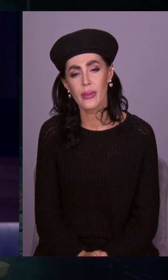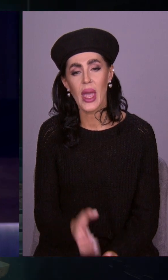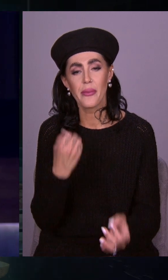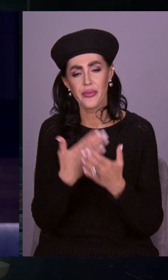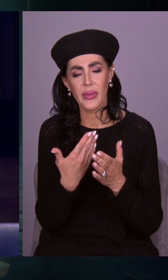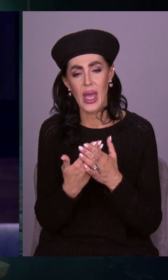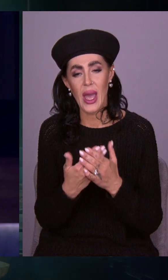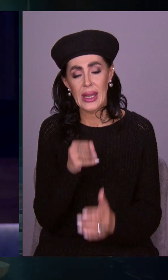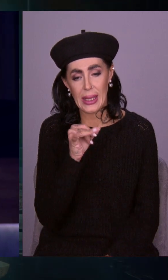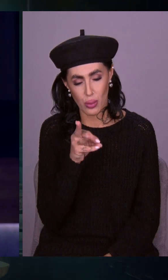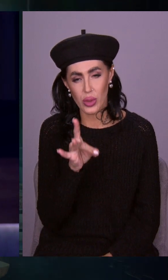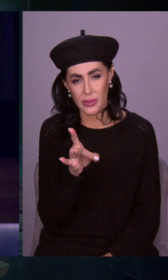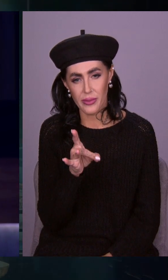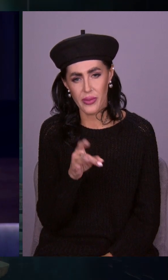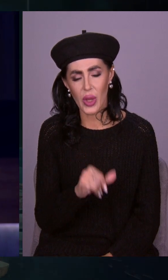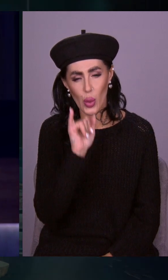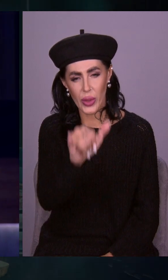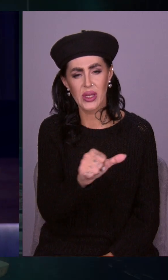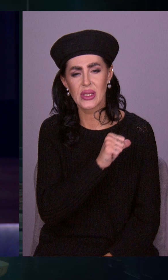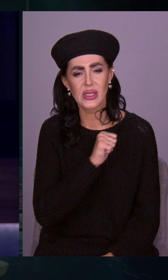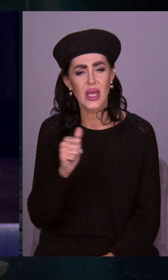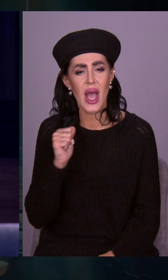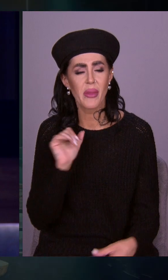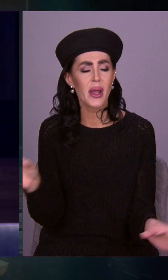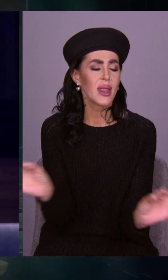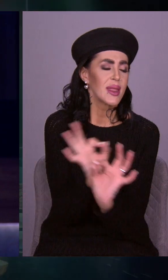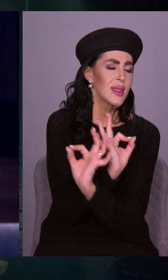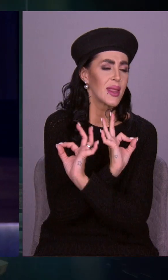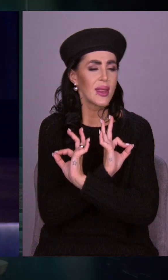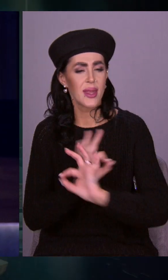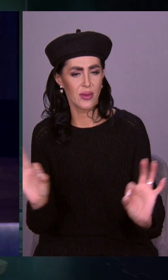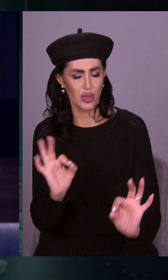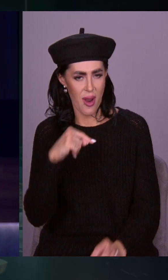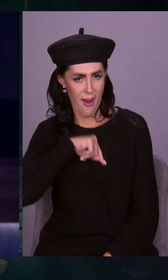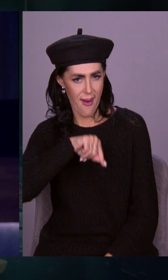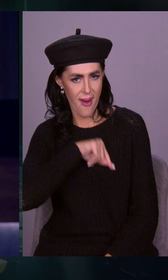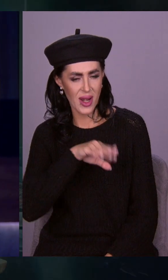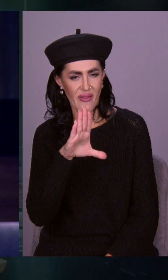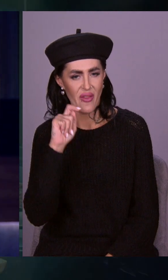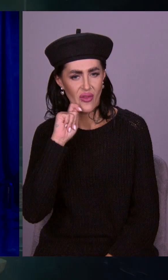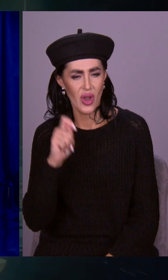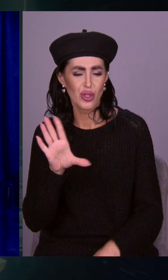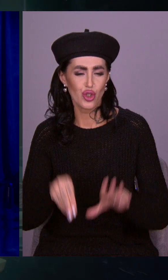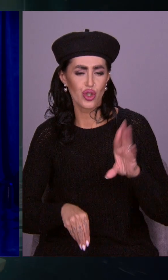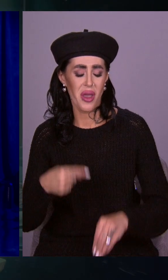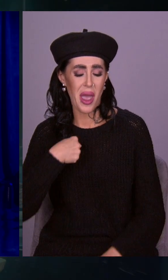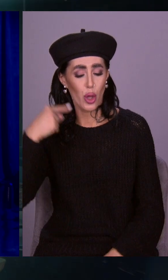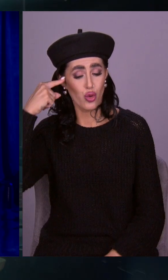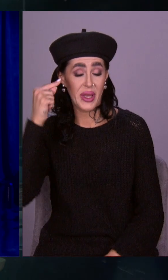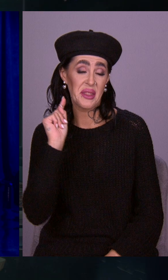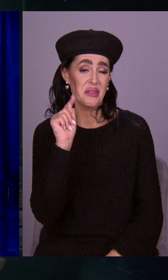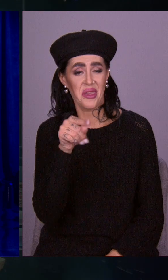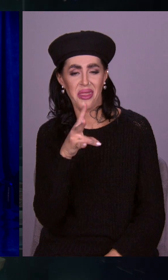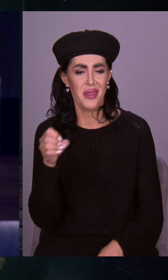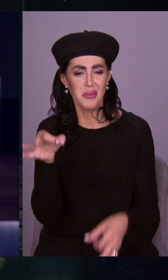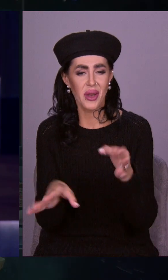Тиморе, в тебе чи не найідеальніша репутація в країні? І ми подумали, що це не дуже справедливо. Ми хочемо тебе урівняти з